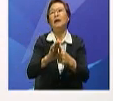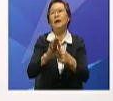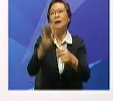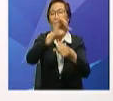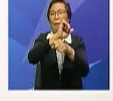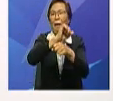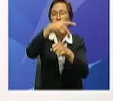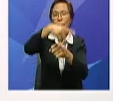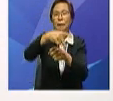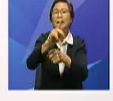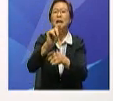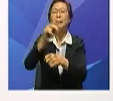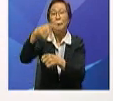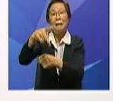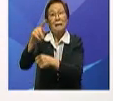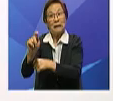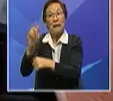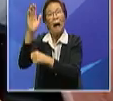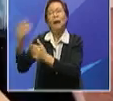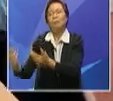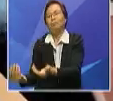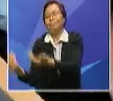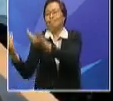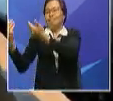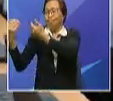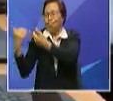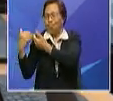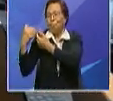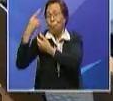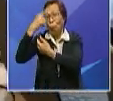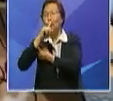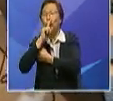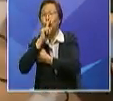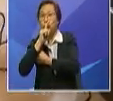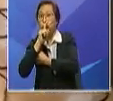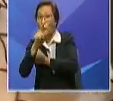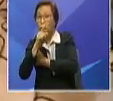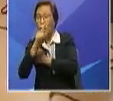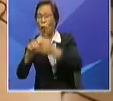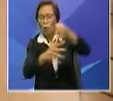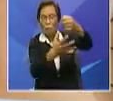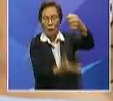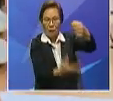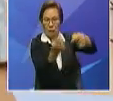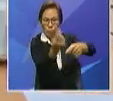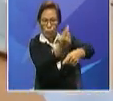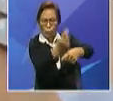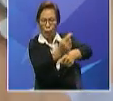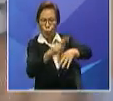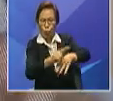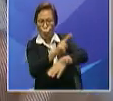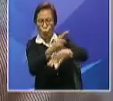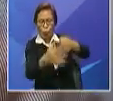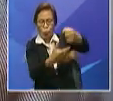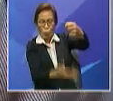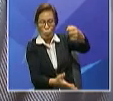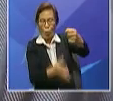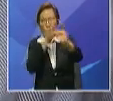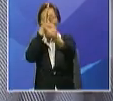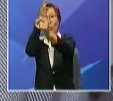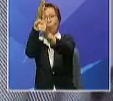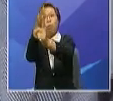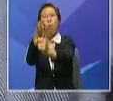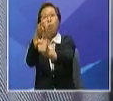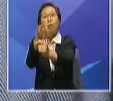kemahiran pcfc akan mengalah tanggungjawab dalam memastikan dana-dana latihannya digunakan akan menjurus